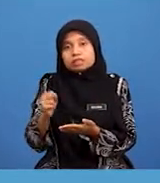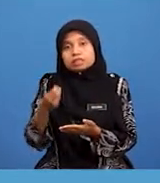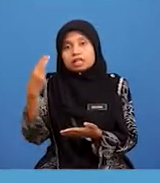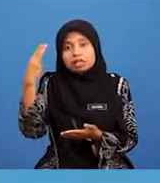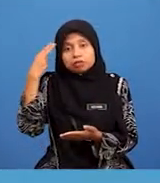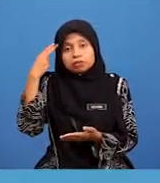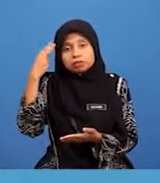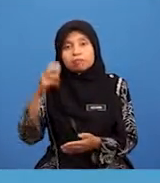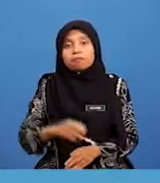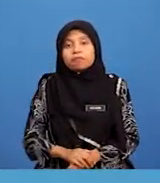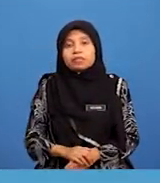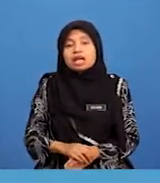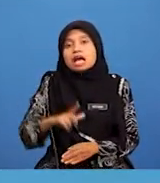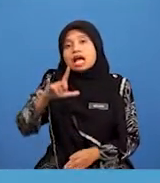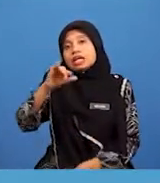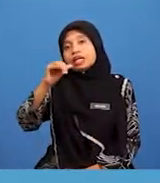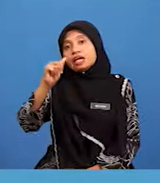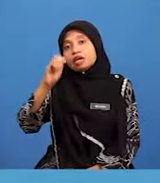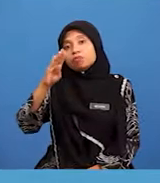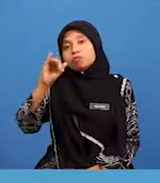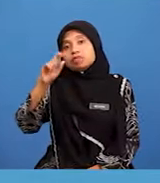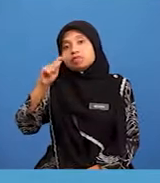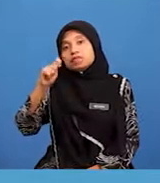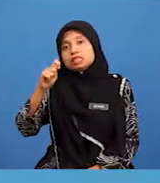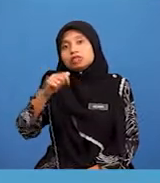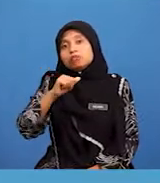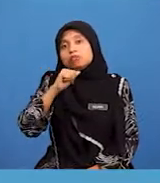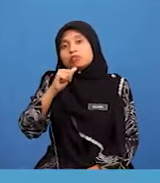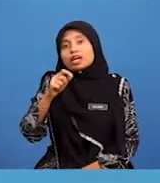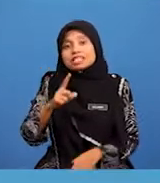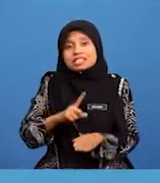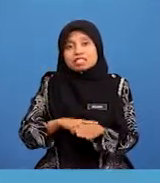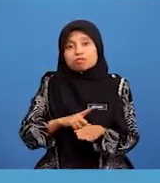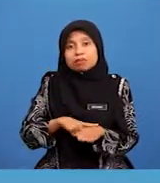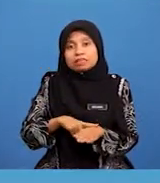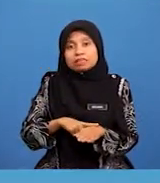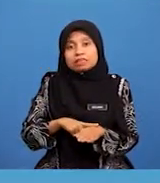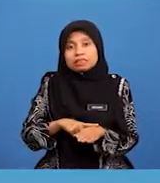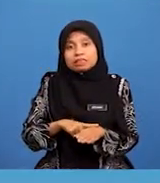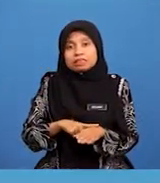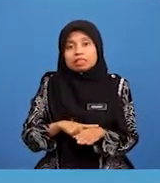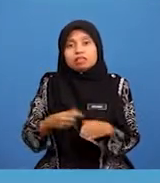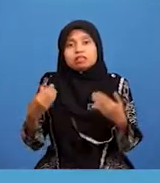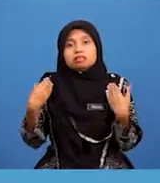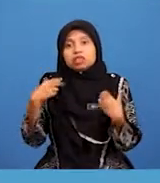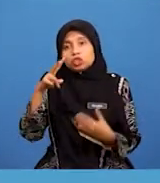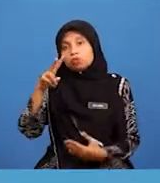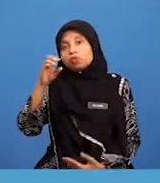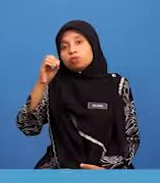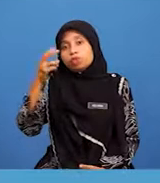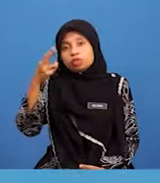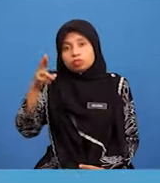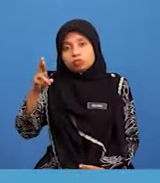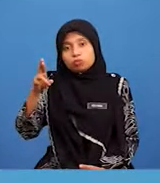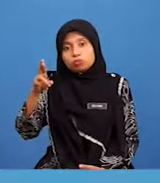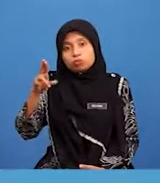RM1,716, diikuti dengan liability bukan semasa, kita ada pinjaman Sarah RM22,000 dan kita ada liability semasa akaun